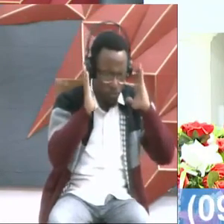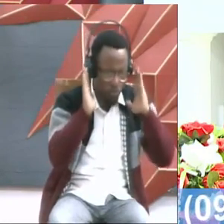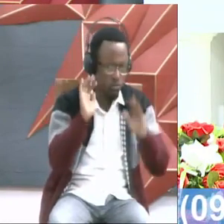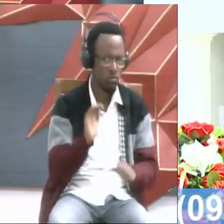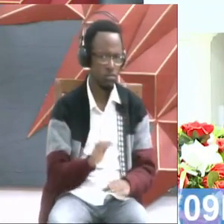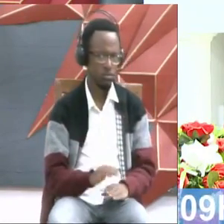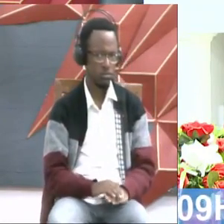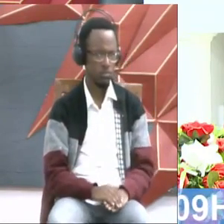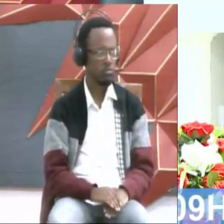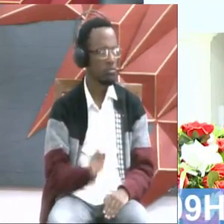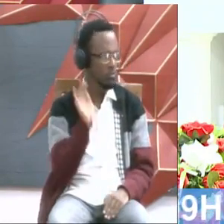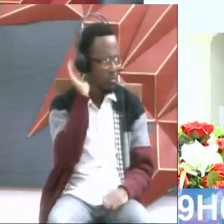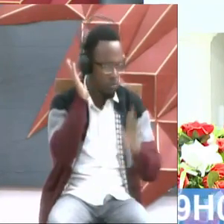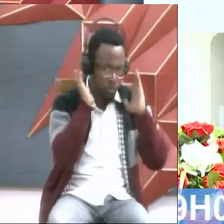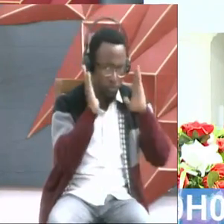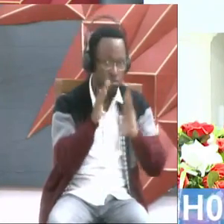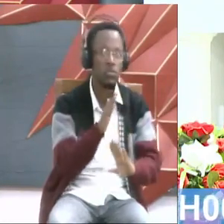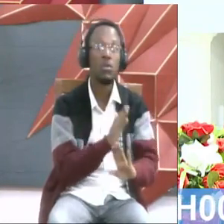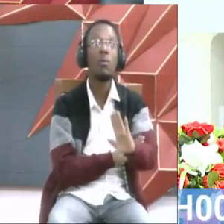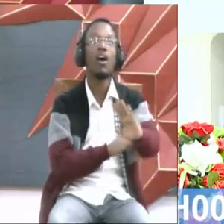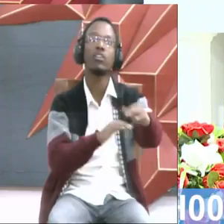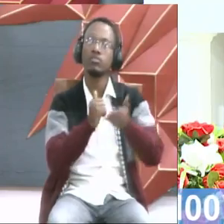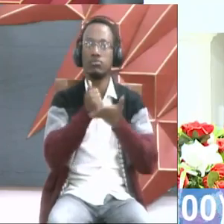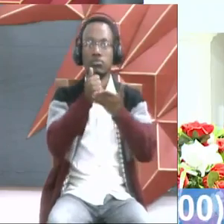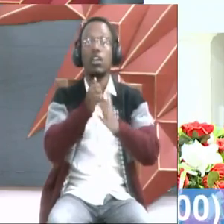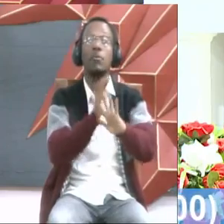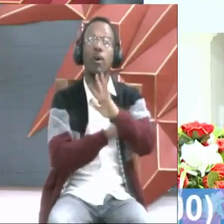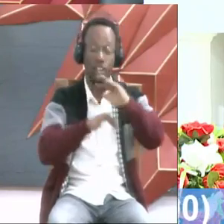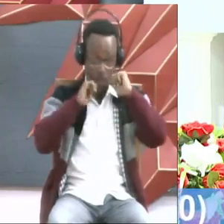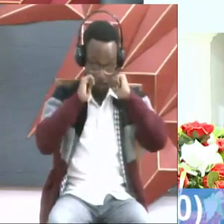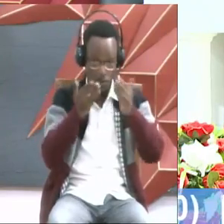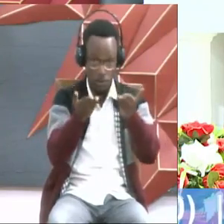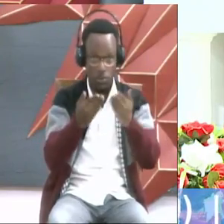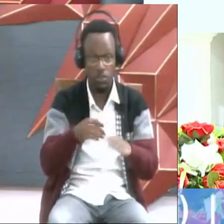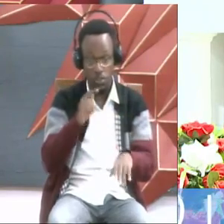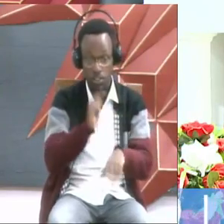attentivement et puis Dieu va